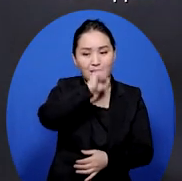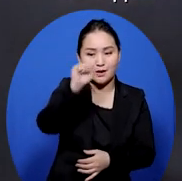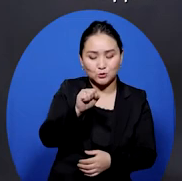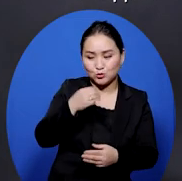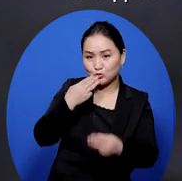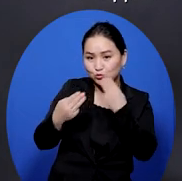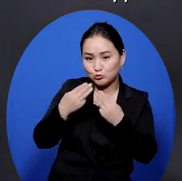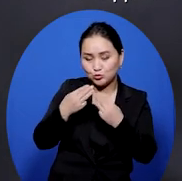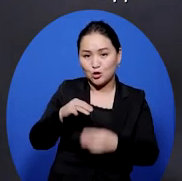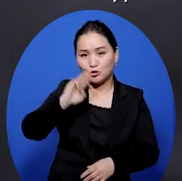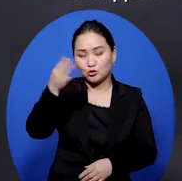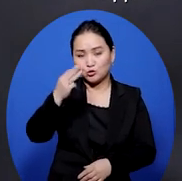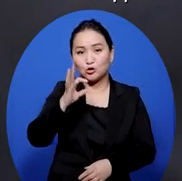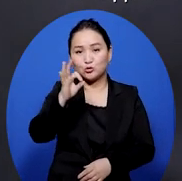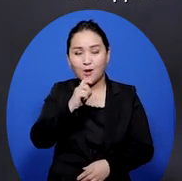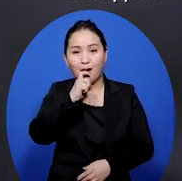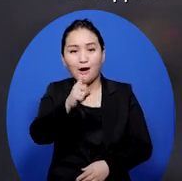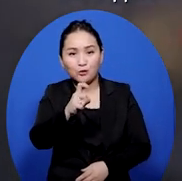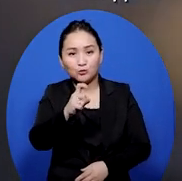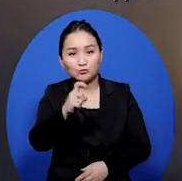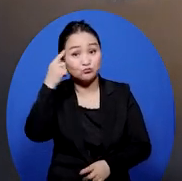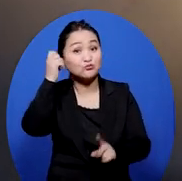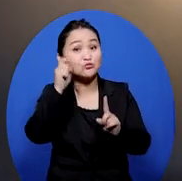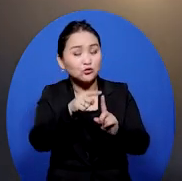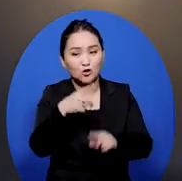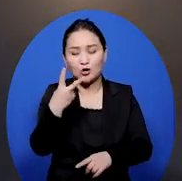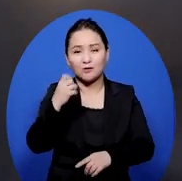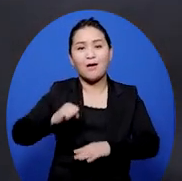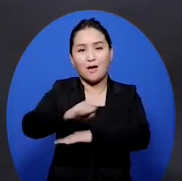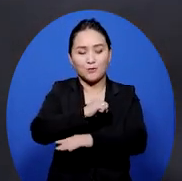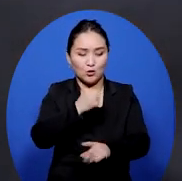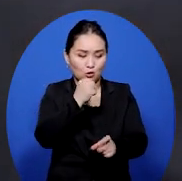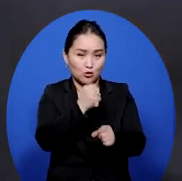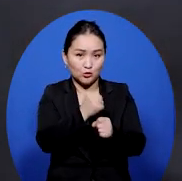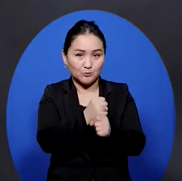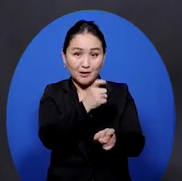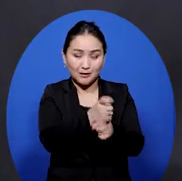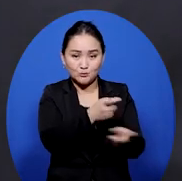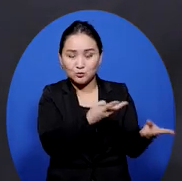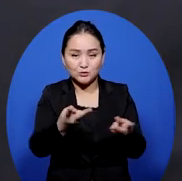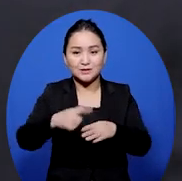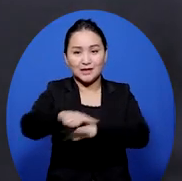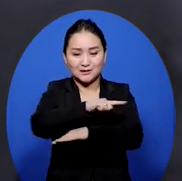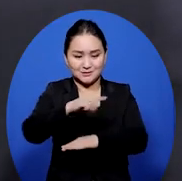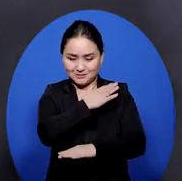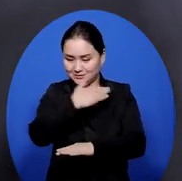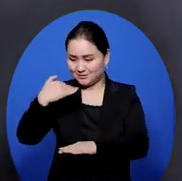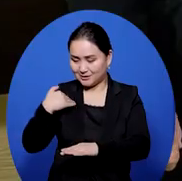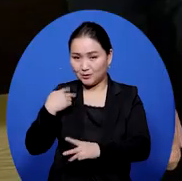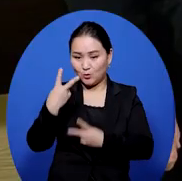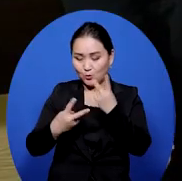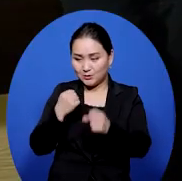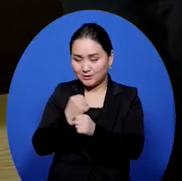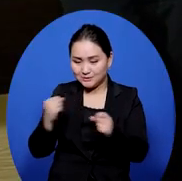асуултуудад, шүүмжлэлүүдэд тодорхой зөв хариултыг өгөх юм зорилготой. 21 аймгийн хөдөлмөр халамжийн үйлчлэгээний газрын дарга нартай бид нар яг үйл